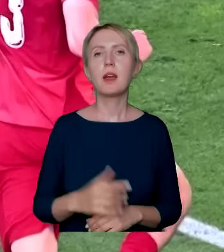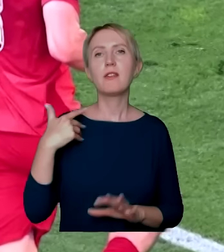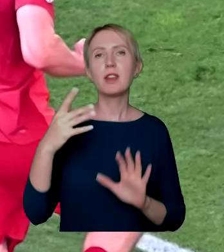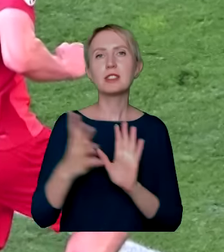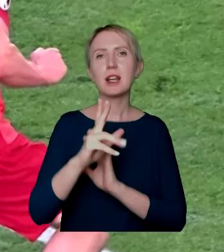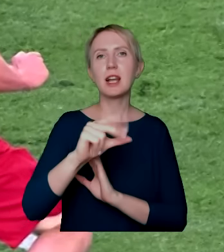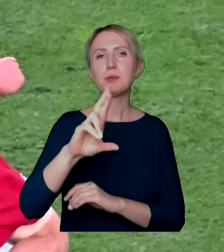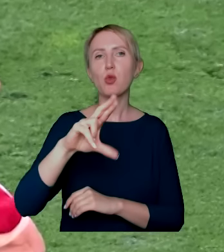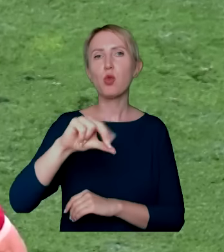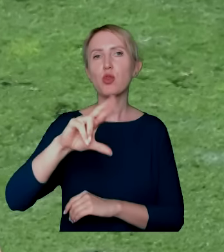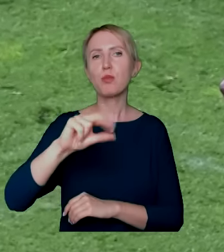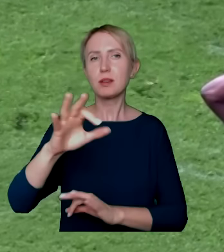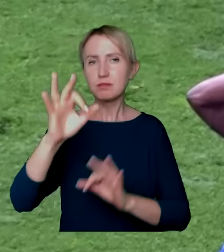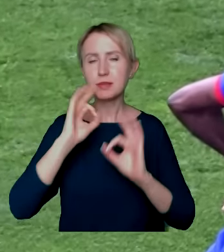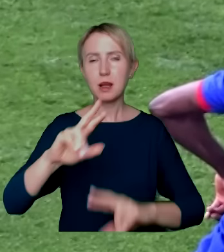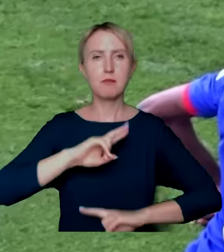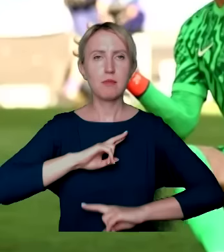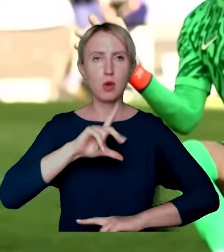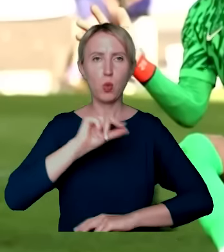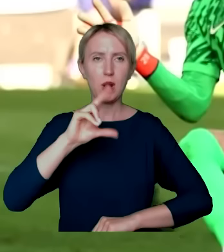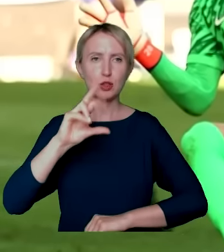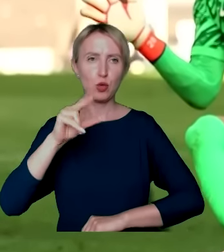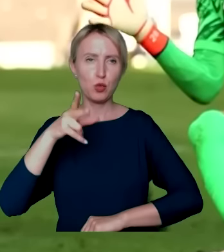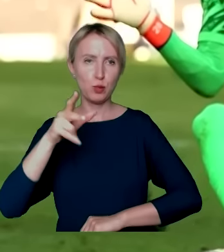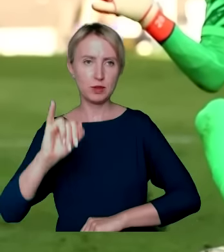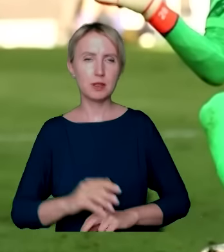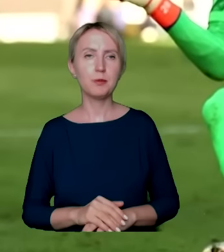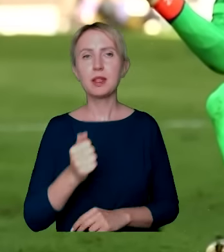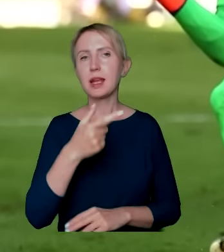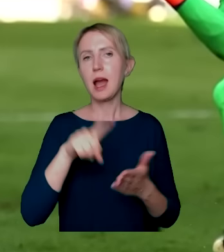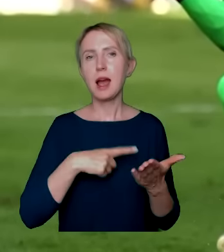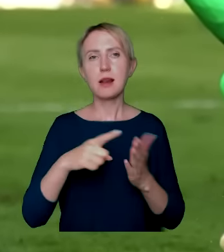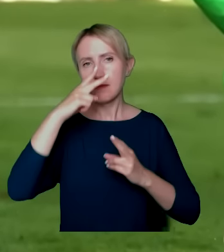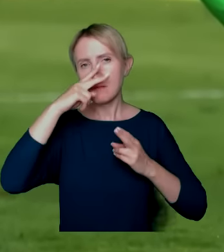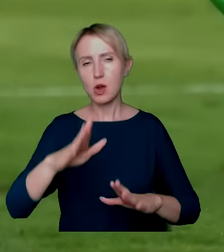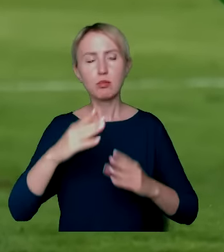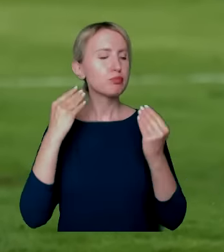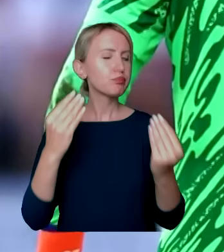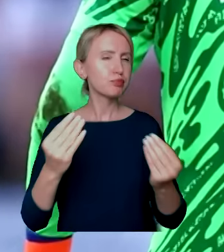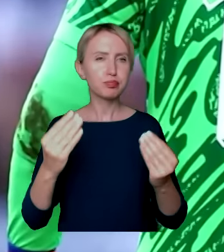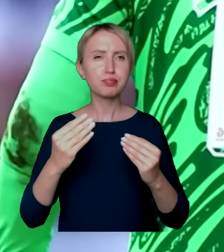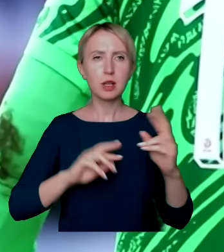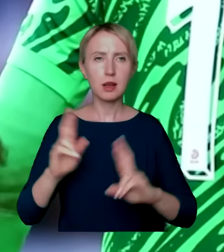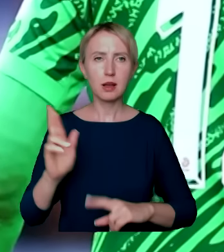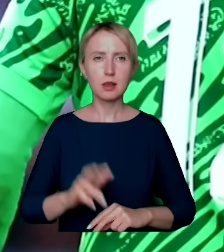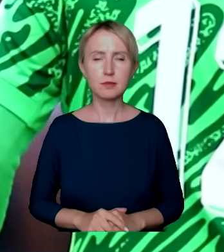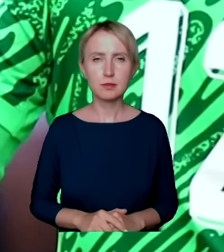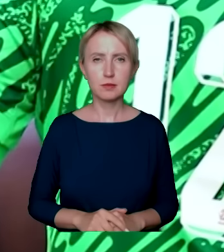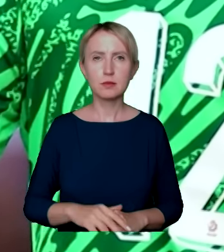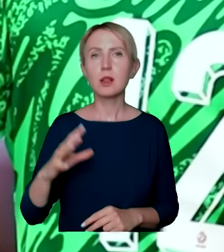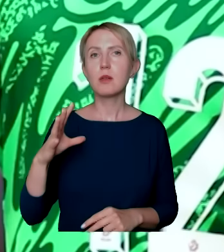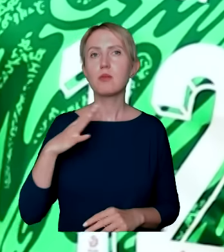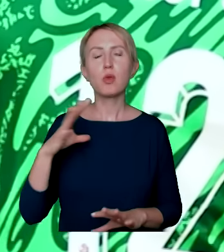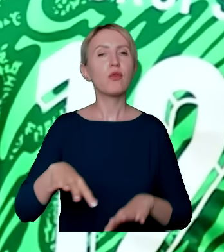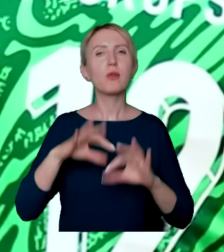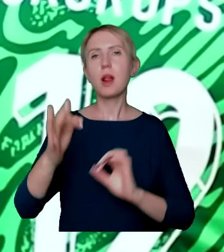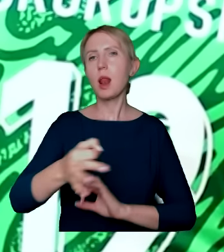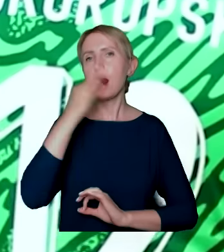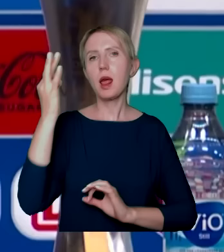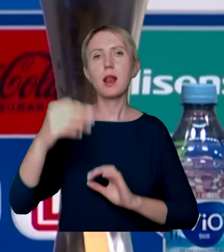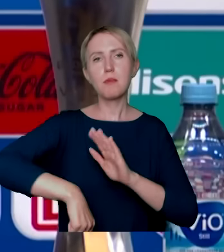Urbańskiego i bramkarza Łukasza Skorupskiego, który kilkukrotnie popisywał się znakomitymi interwencjami. Został wręcz wybrany najlepszym piłkarzem